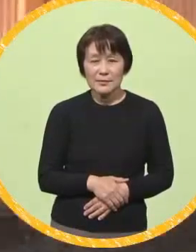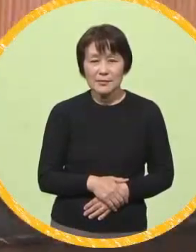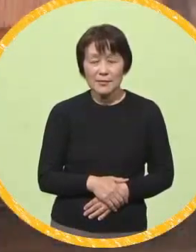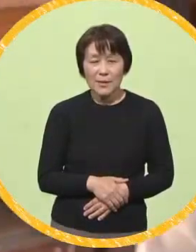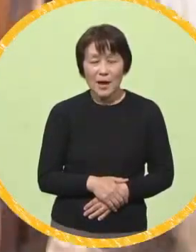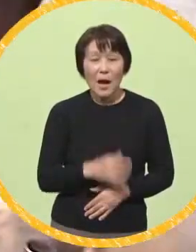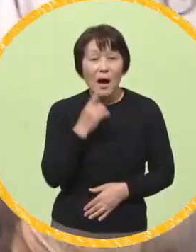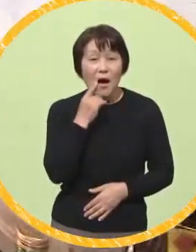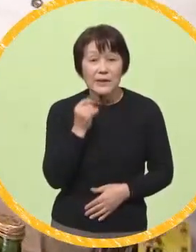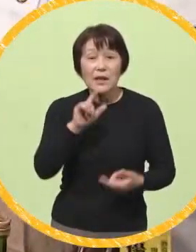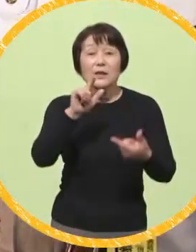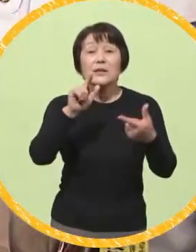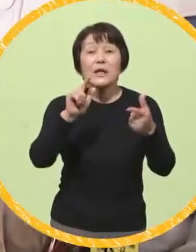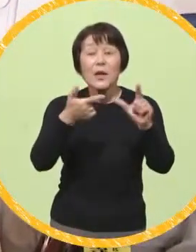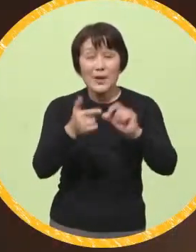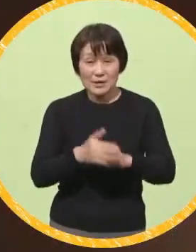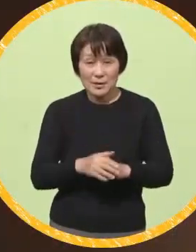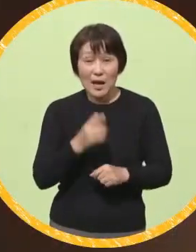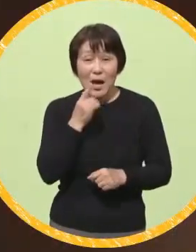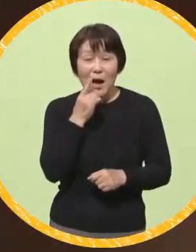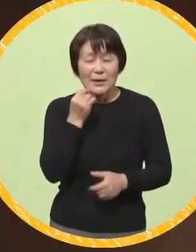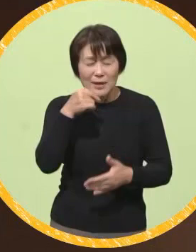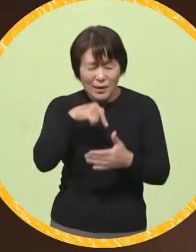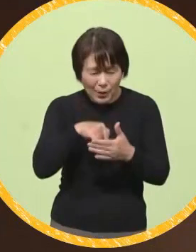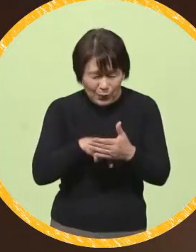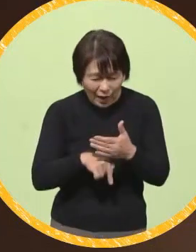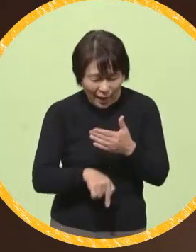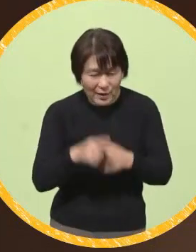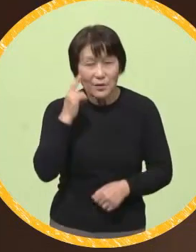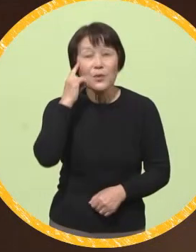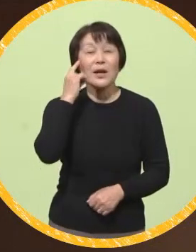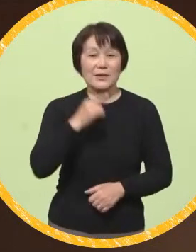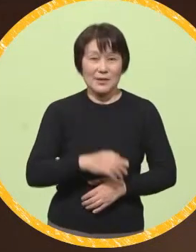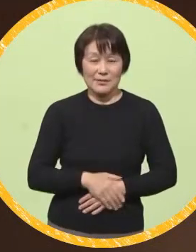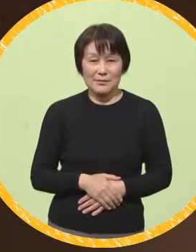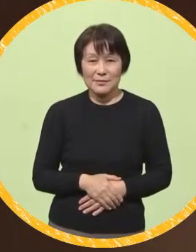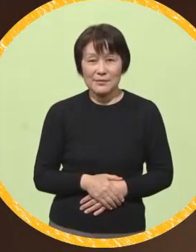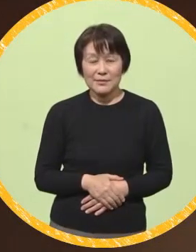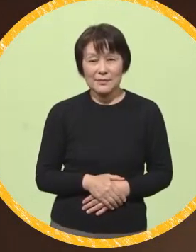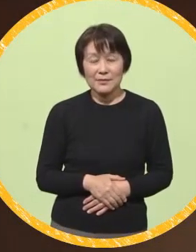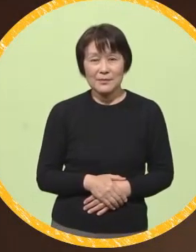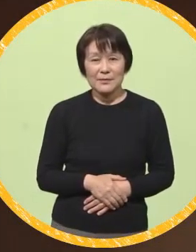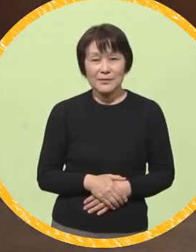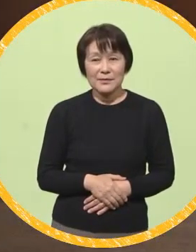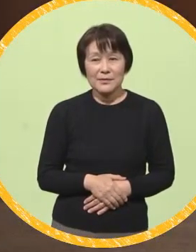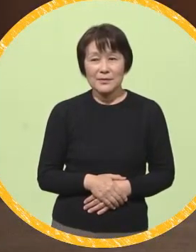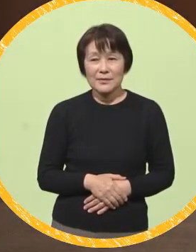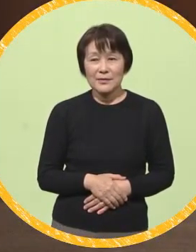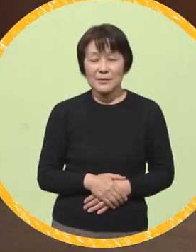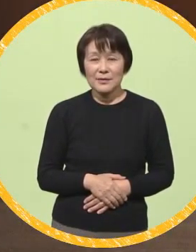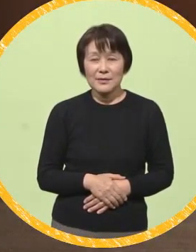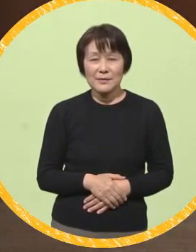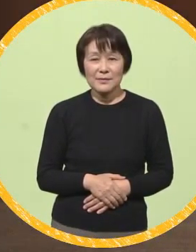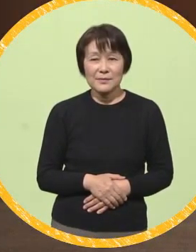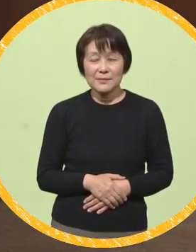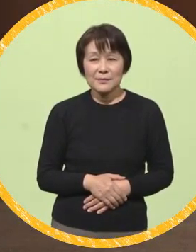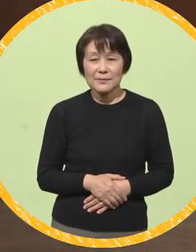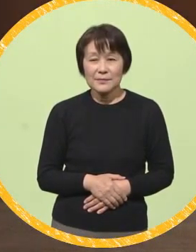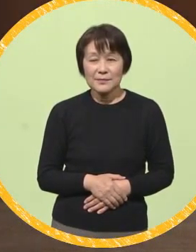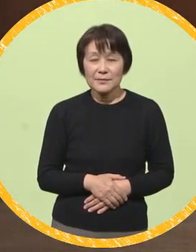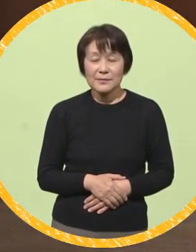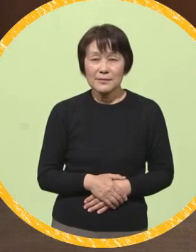また全然違いますね。すごい味わい深いという感じで、 は い、 そうですね。 全然また、あ、